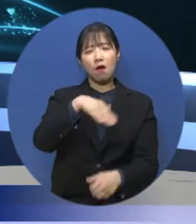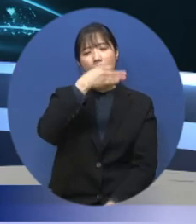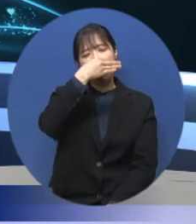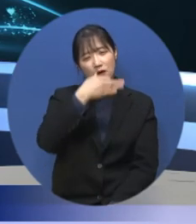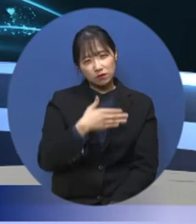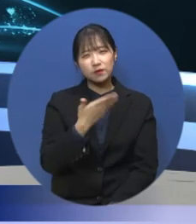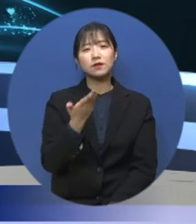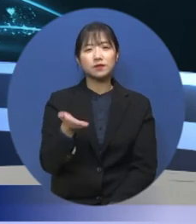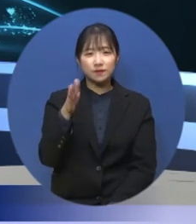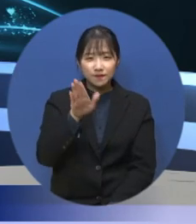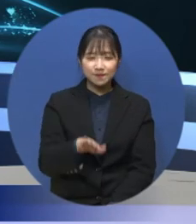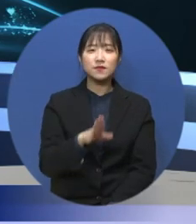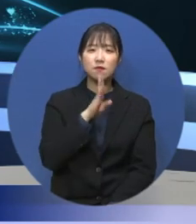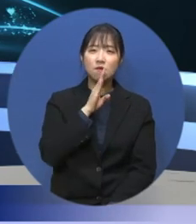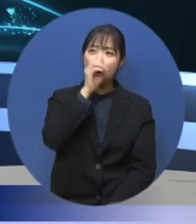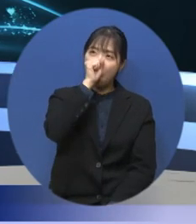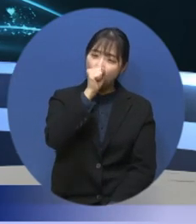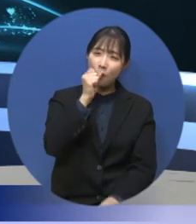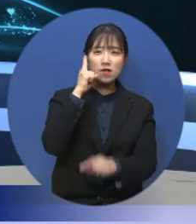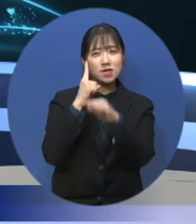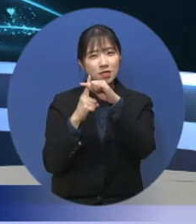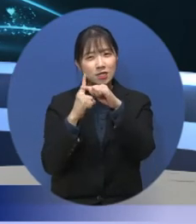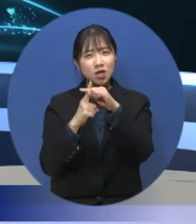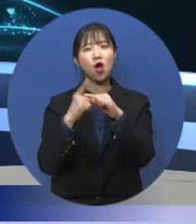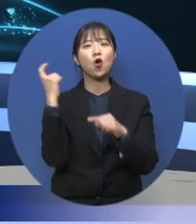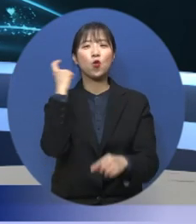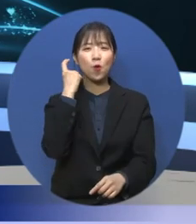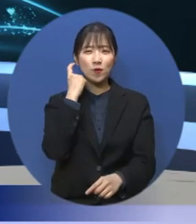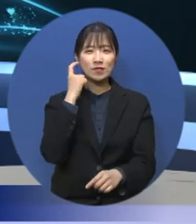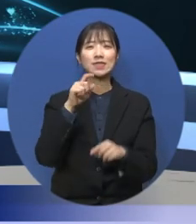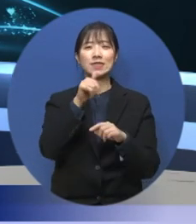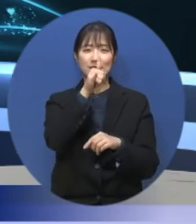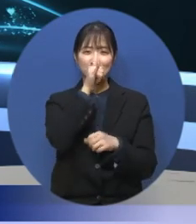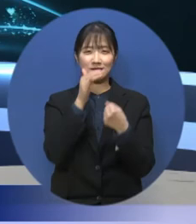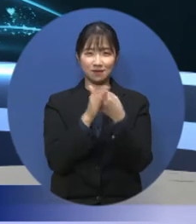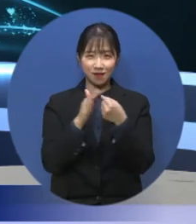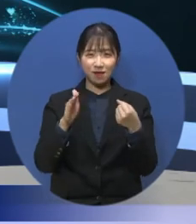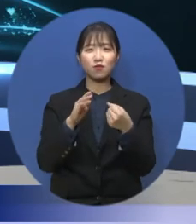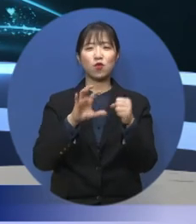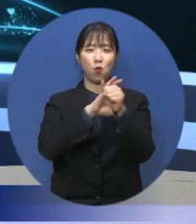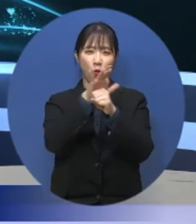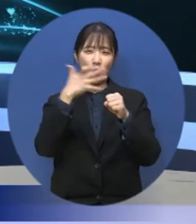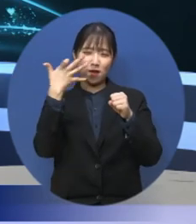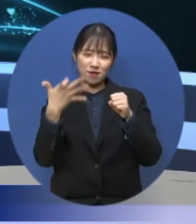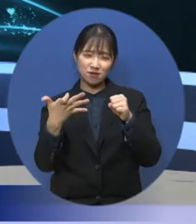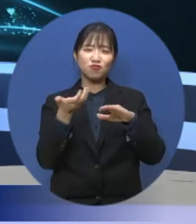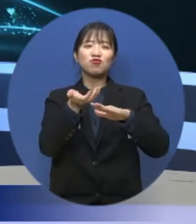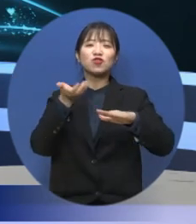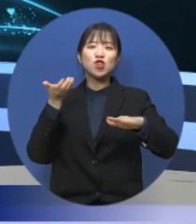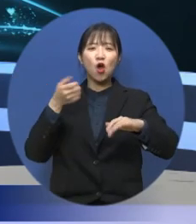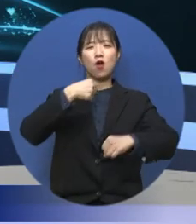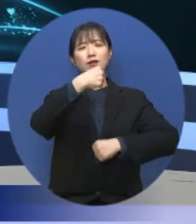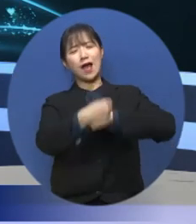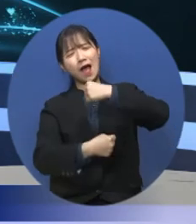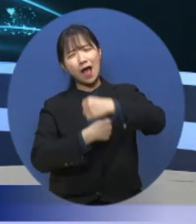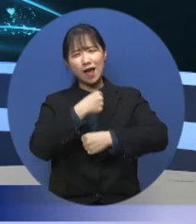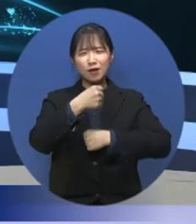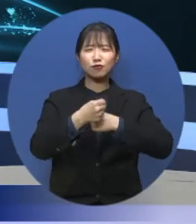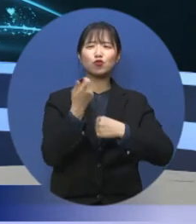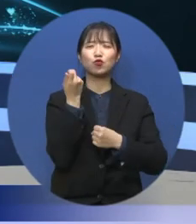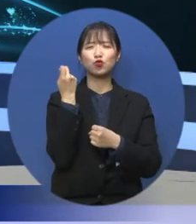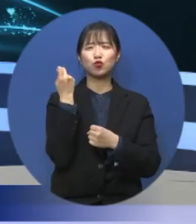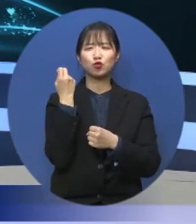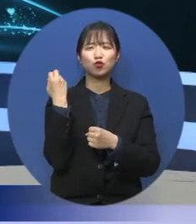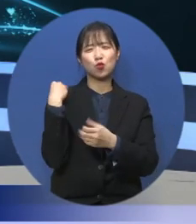상황이지만 조금씩 긍정적인 소식이 전해지는 만큼 다시 코로나19 이전의 자유로운 일상으로 하루빨리 돌아갈 수